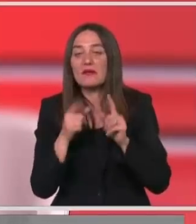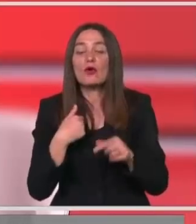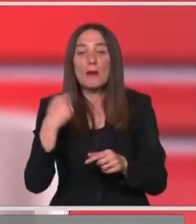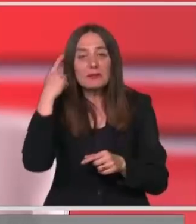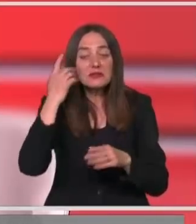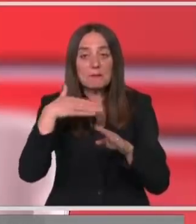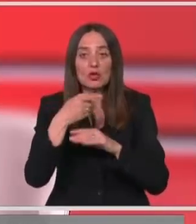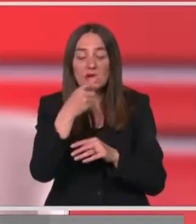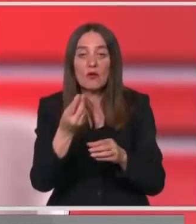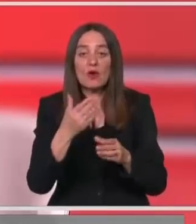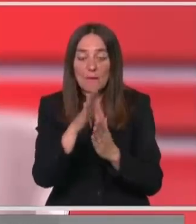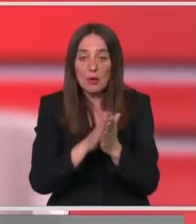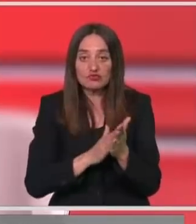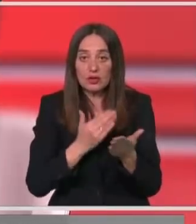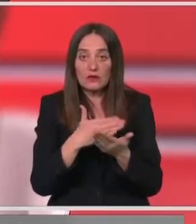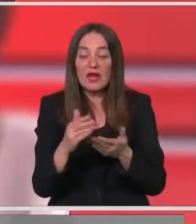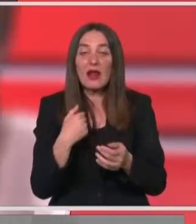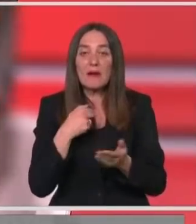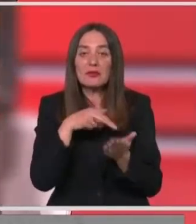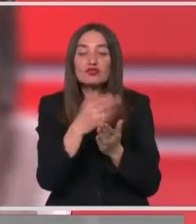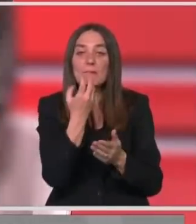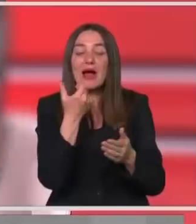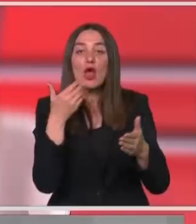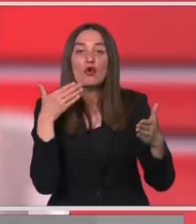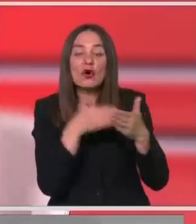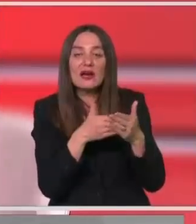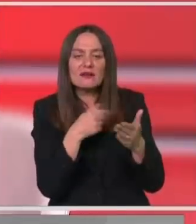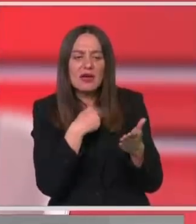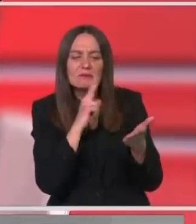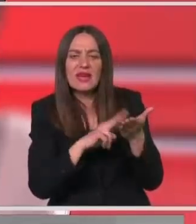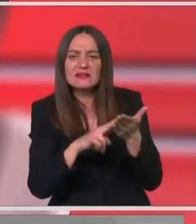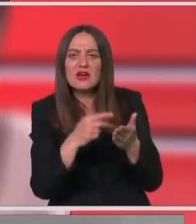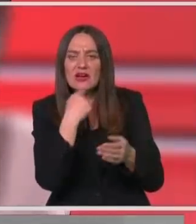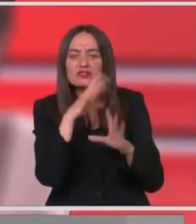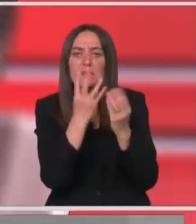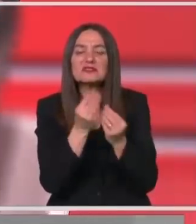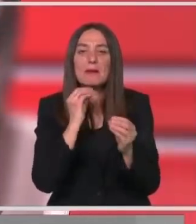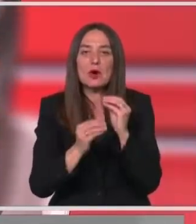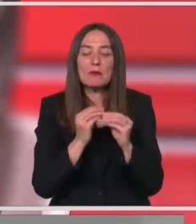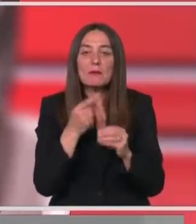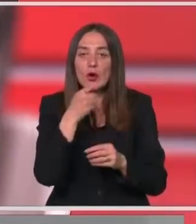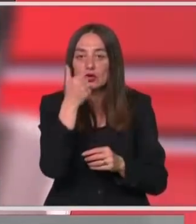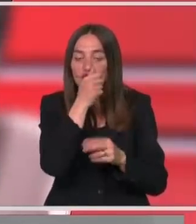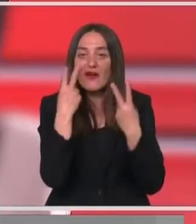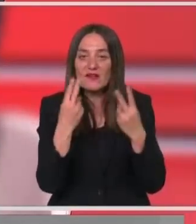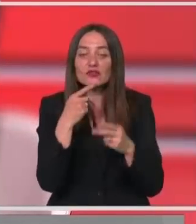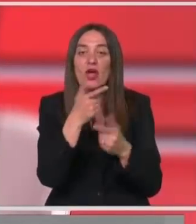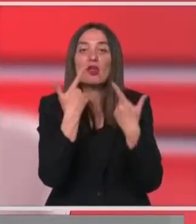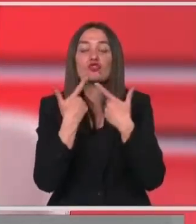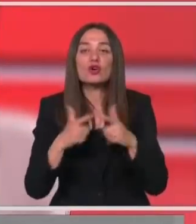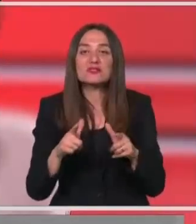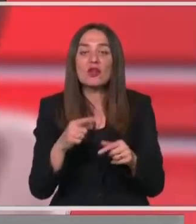čini da posle ovog uvodnog dela ćemo ići malo konkretnije, taksativno, da pobrojimo sve probleme. Ali ono što je važno jeste taj